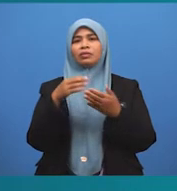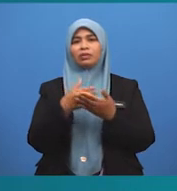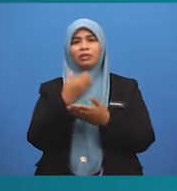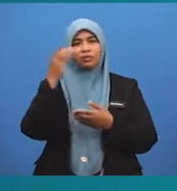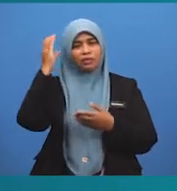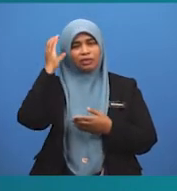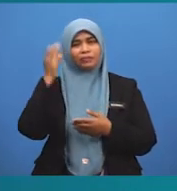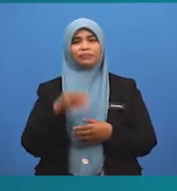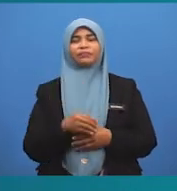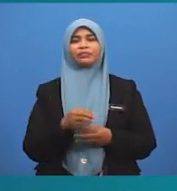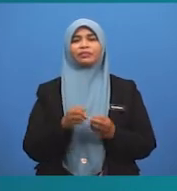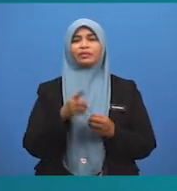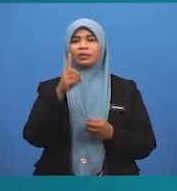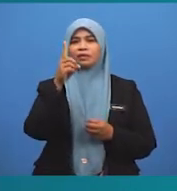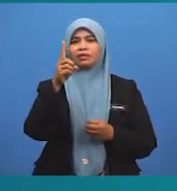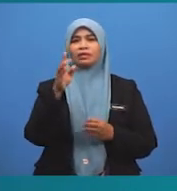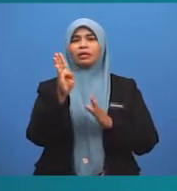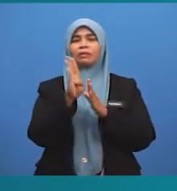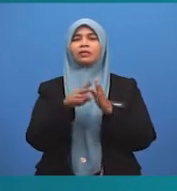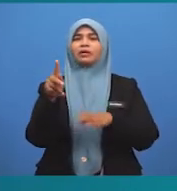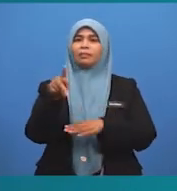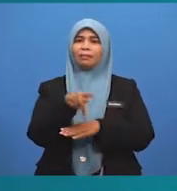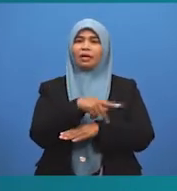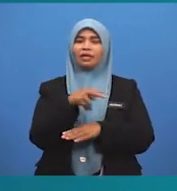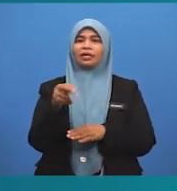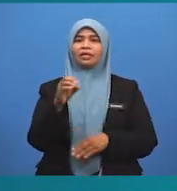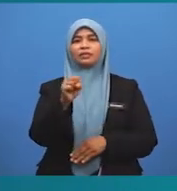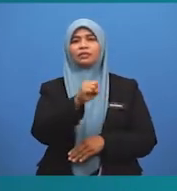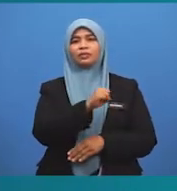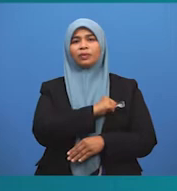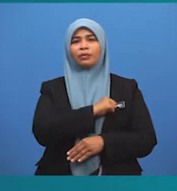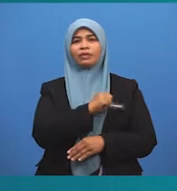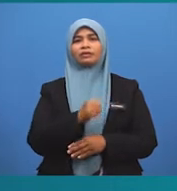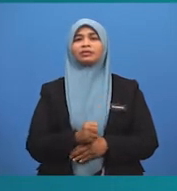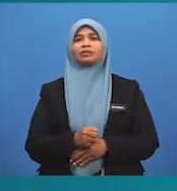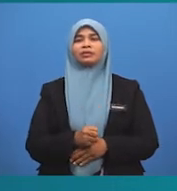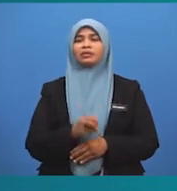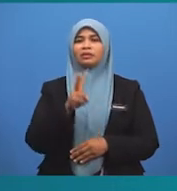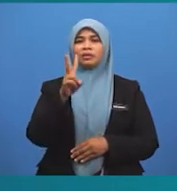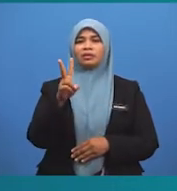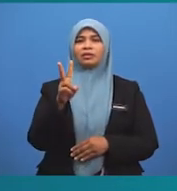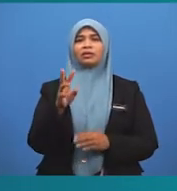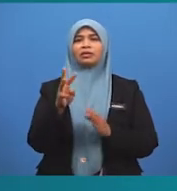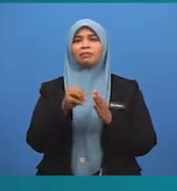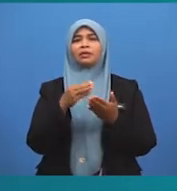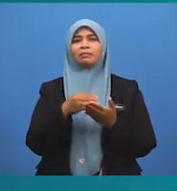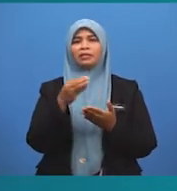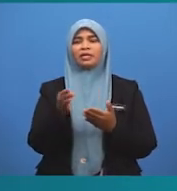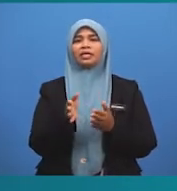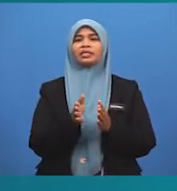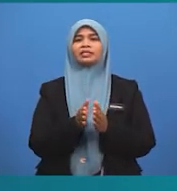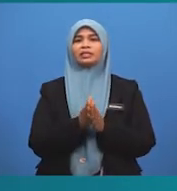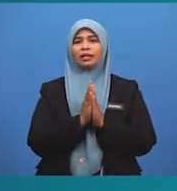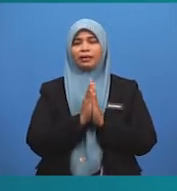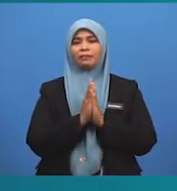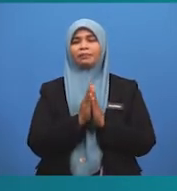Cina. Yang pertama, berpakaian sopan. Yang kedua,